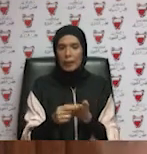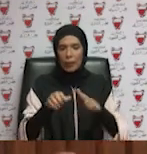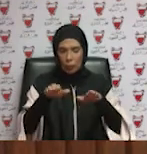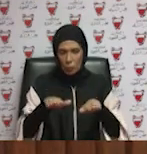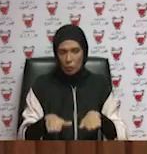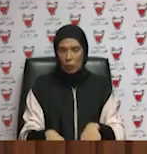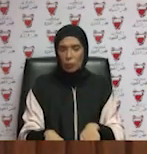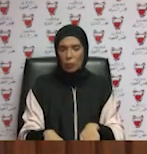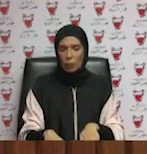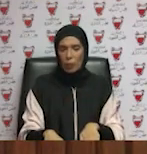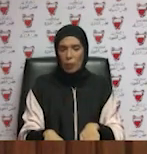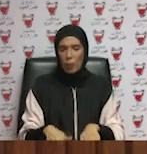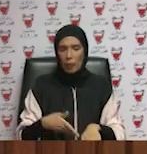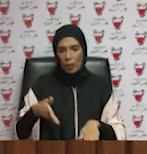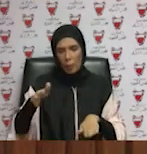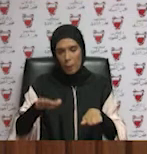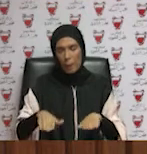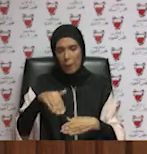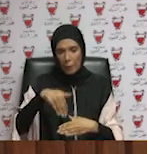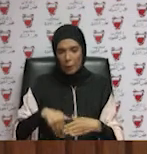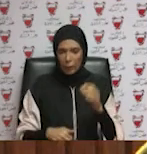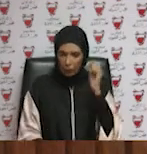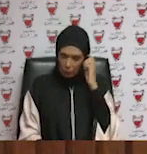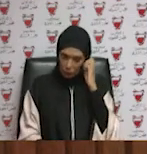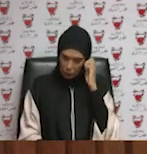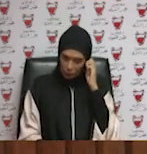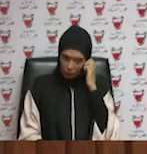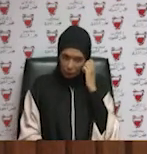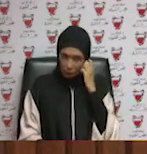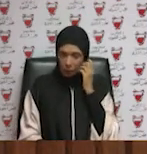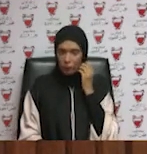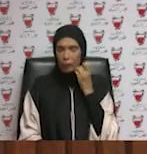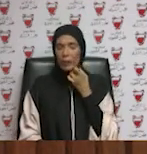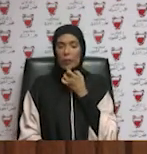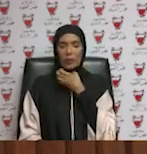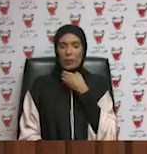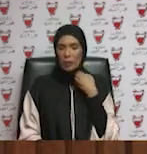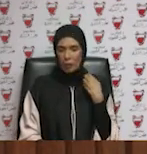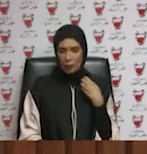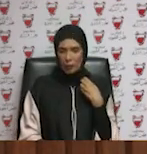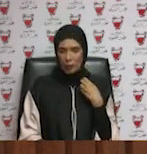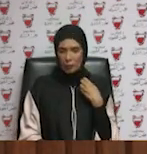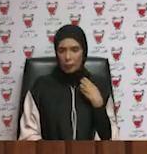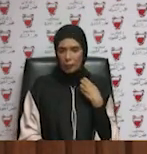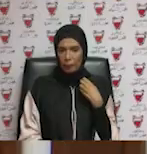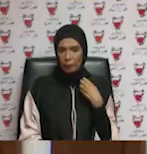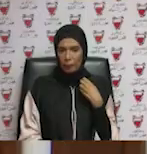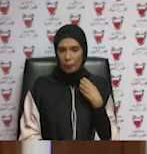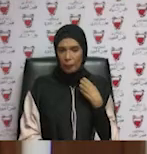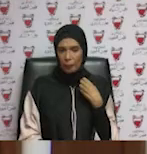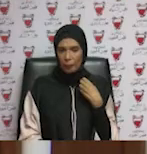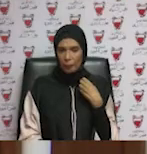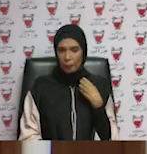عندما ذهبت إلى مجلس النواب. صح، توصية المجلس، فهي توصية المجلس. نعم. وليس توصية اللجنة. في الحال الآن